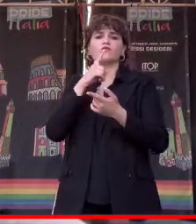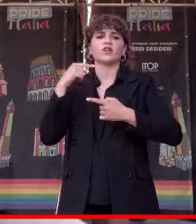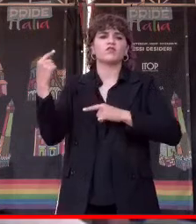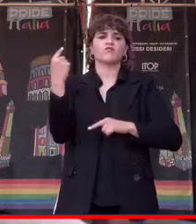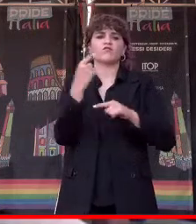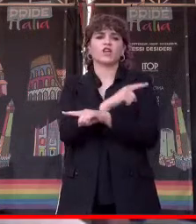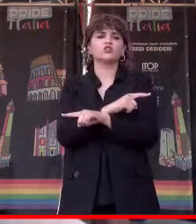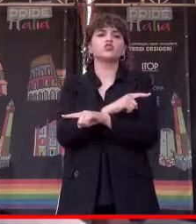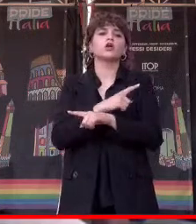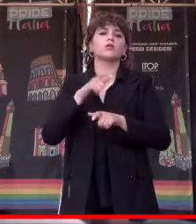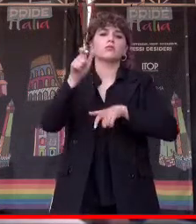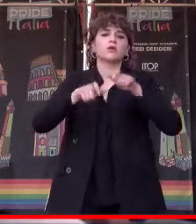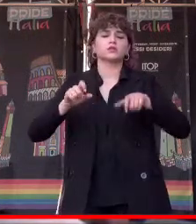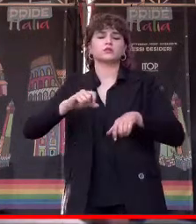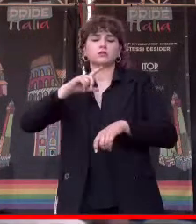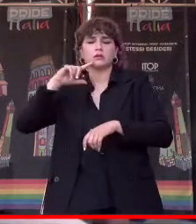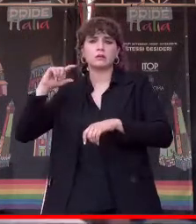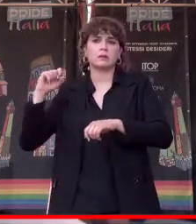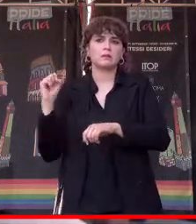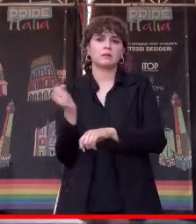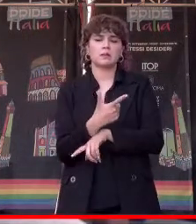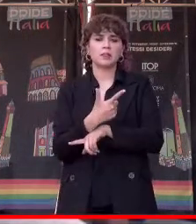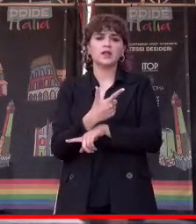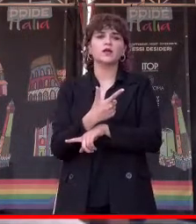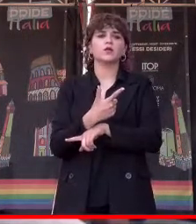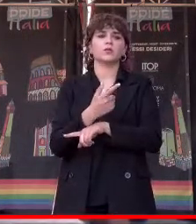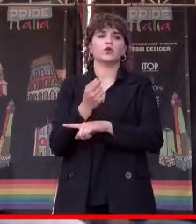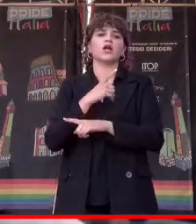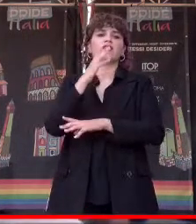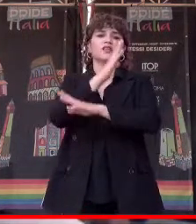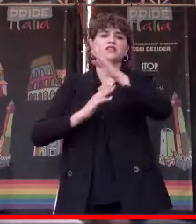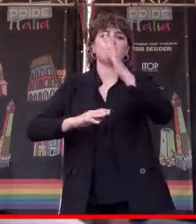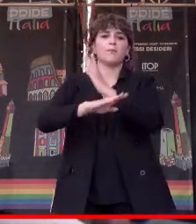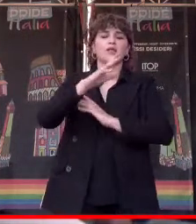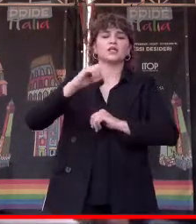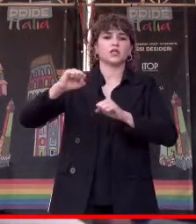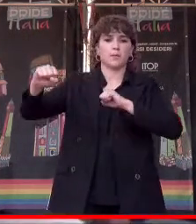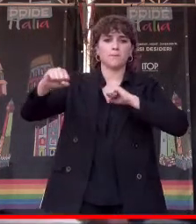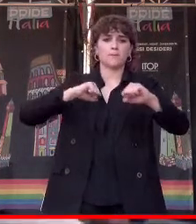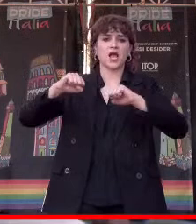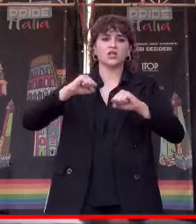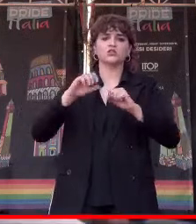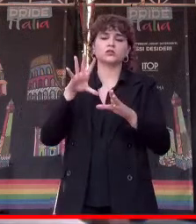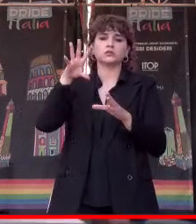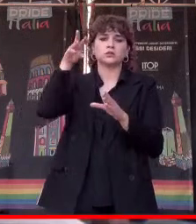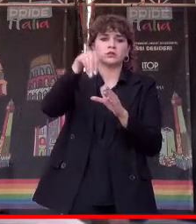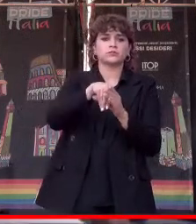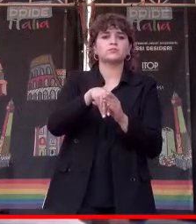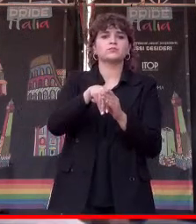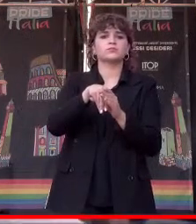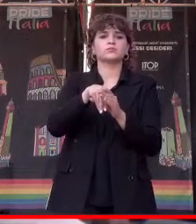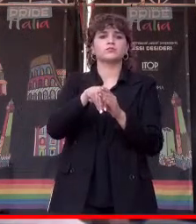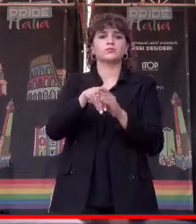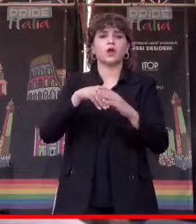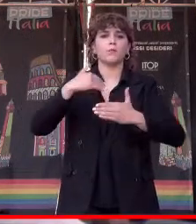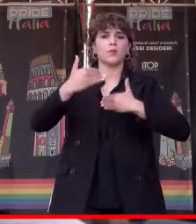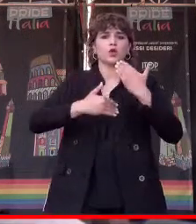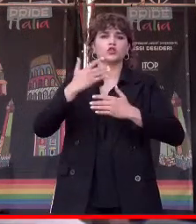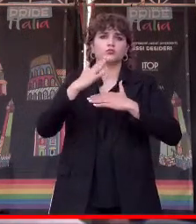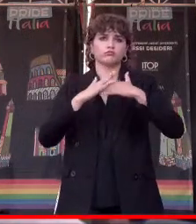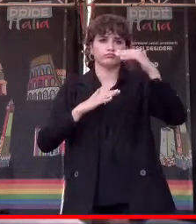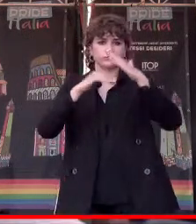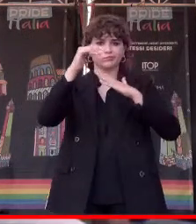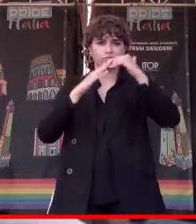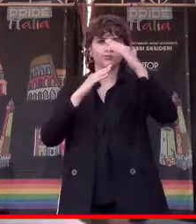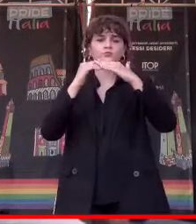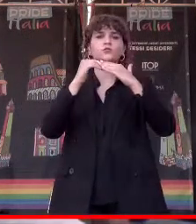nella ricerca oppure in un disability manager del processo edilizio. Quindi inserire nuovi criteri che sono sistematici, quindi non è che dobbiamo fare prima il